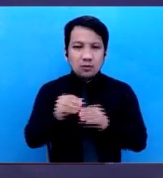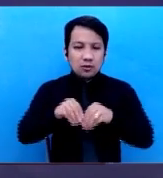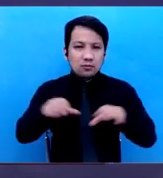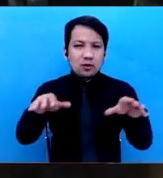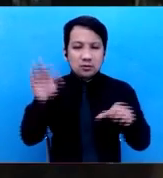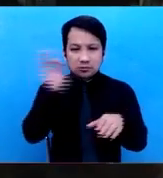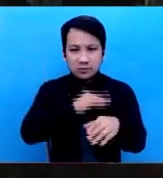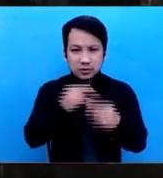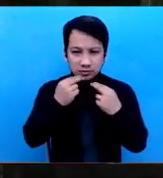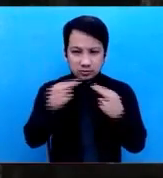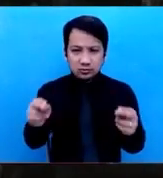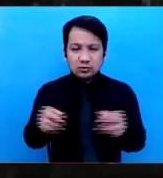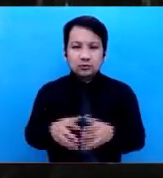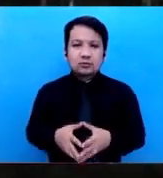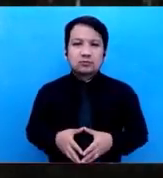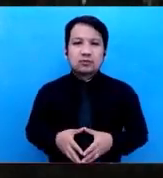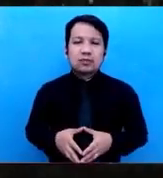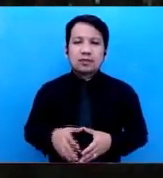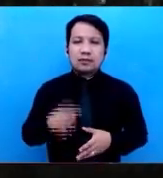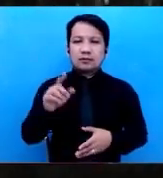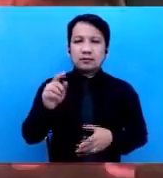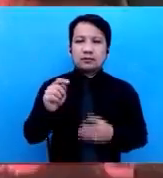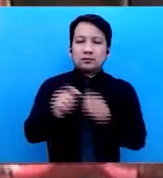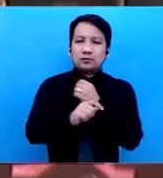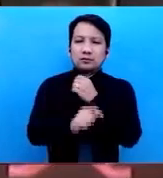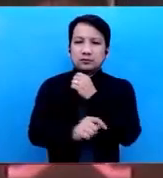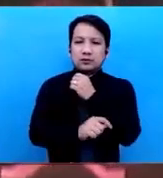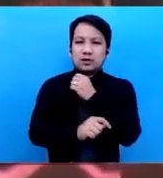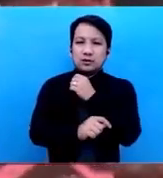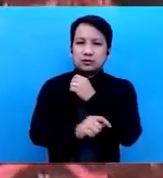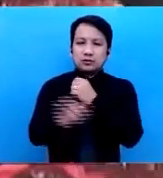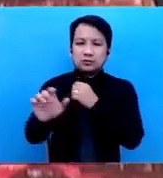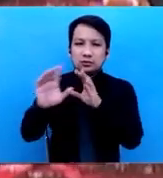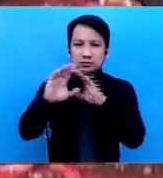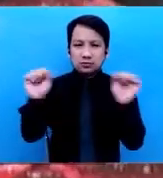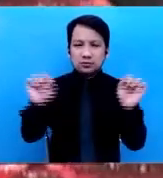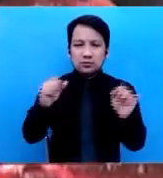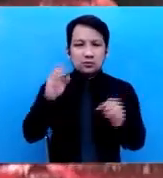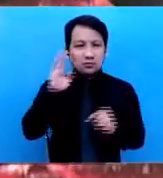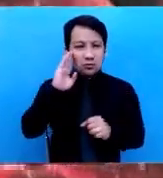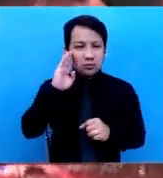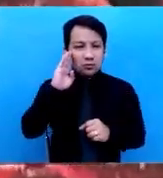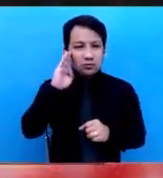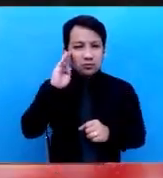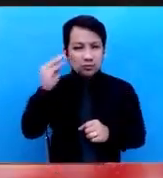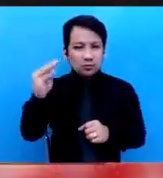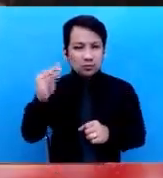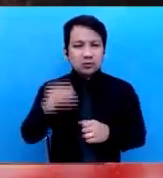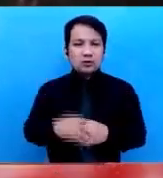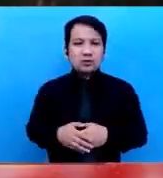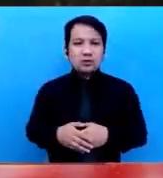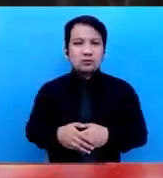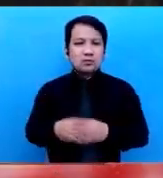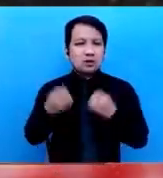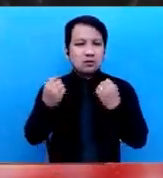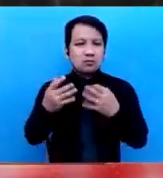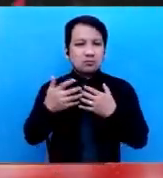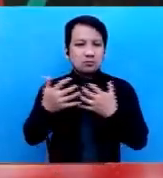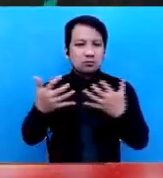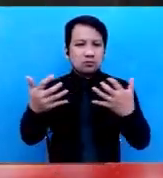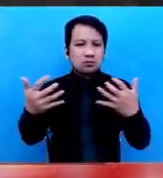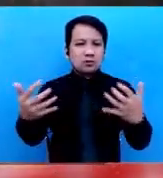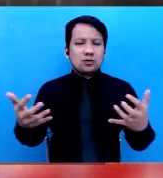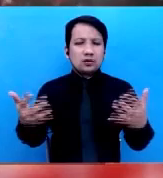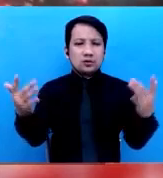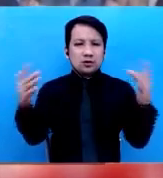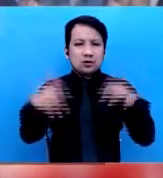news. Sa Tacloban itong weekend ng kampanya si presidential candidate Bongbong Marcos. Libo-libo rin ang dumalo. Si